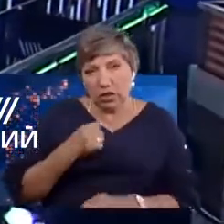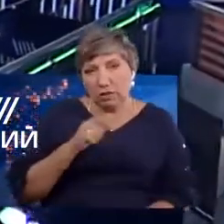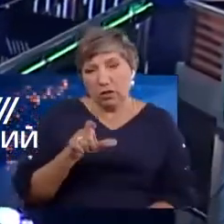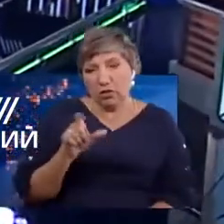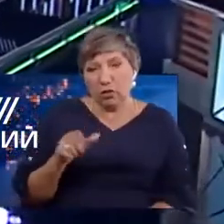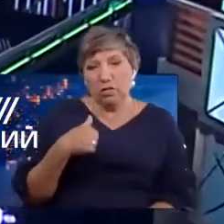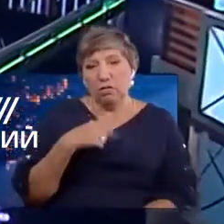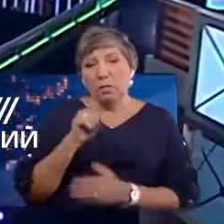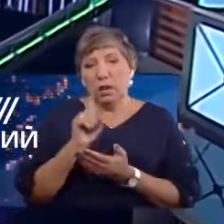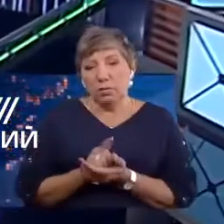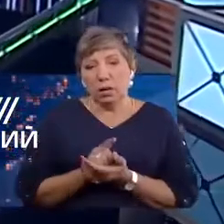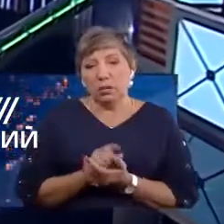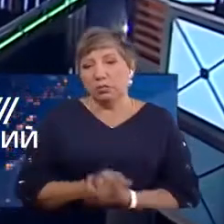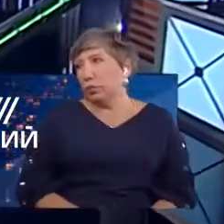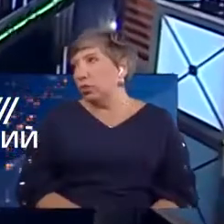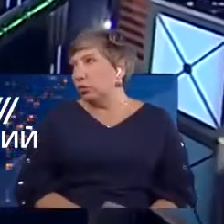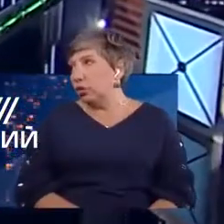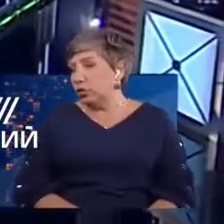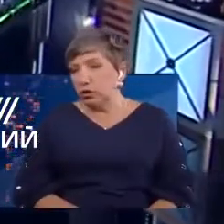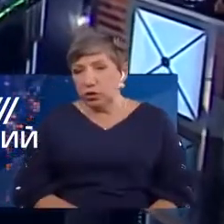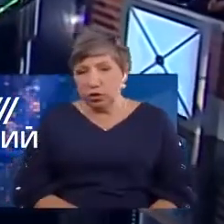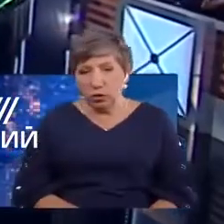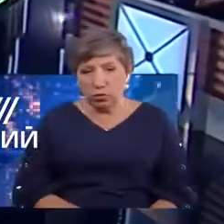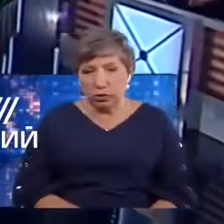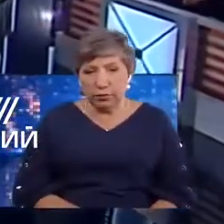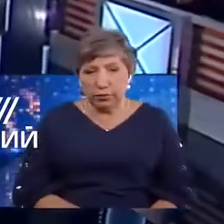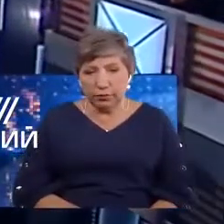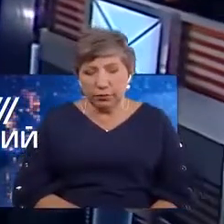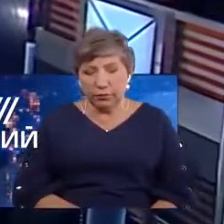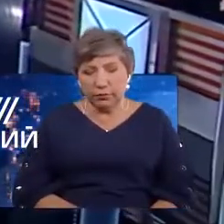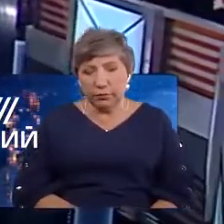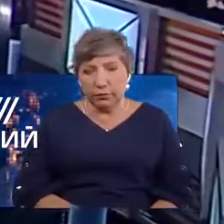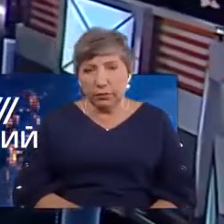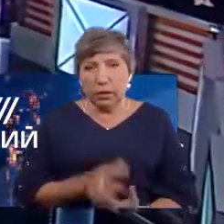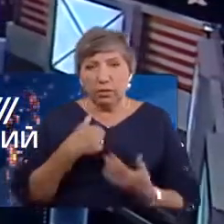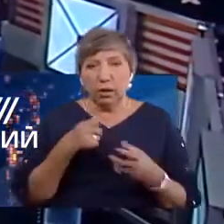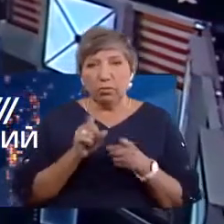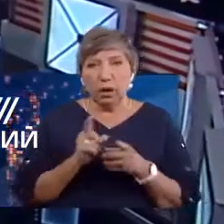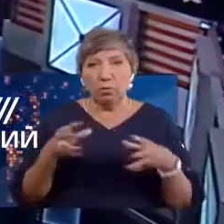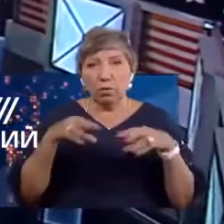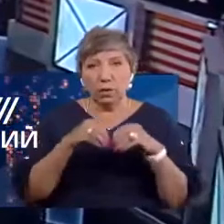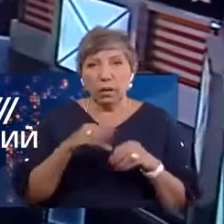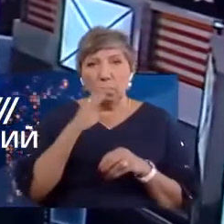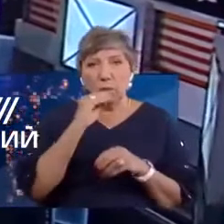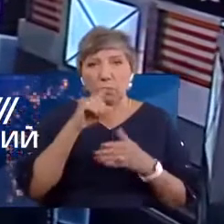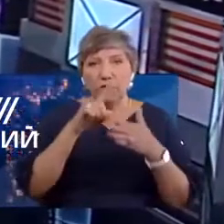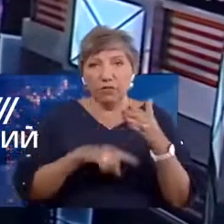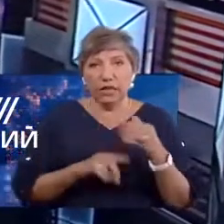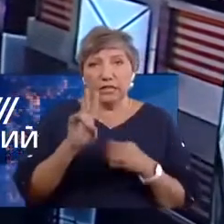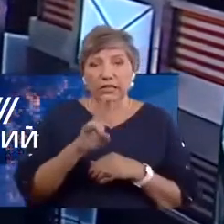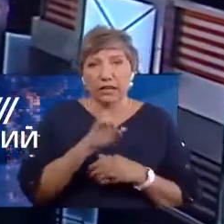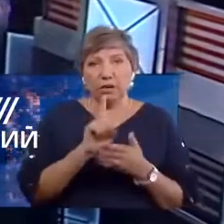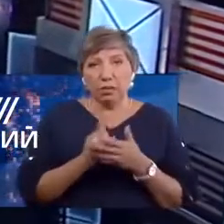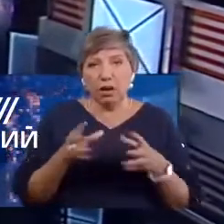ми маємо точно не роз'єднуватися через мову, через віру, а ми маємо об'єднуватися. І мова, і віра, і церква має